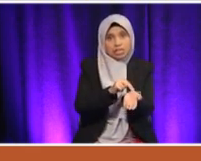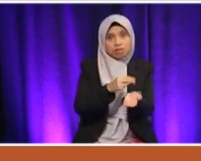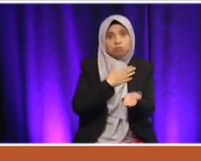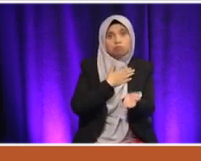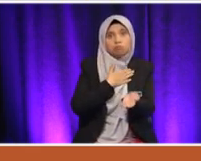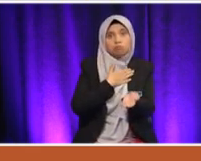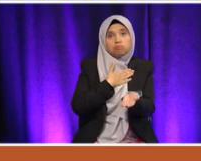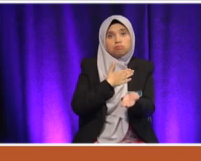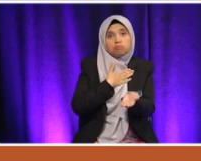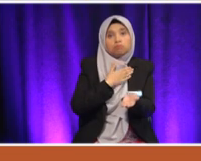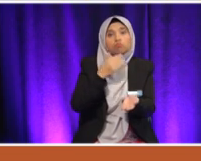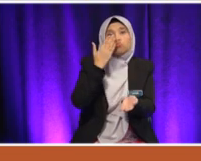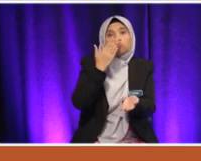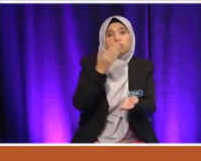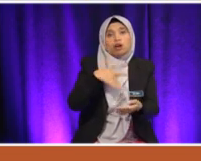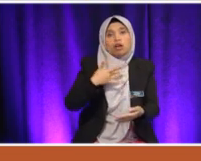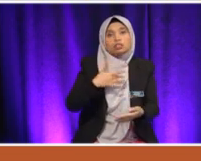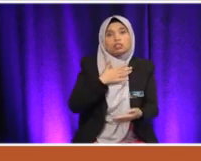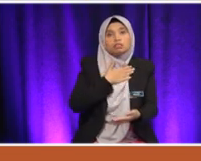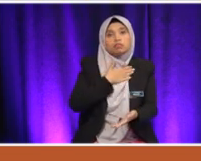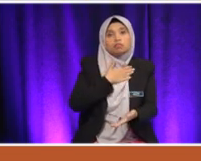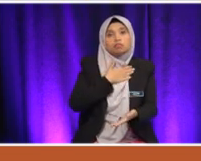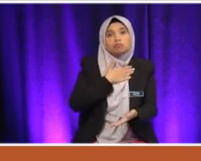pernafasan dan rasa pernafasan